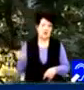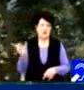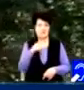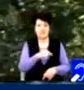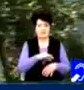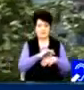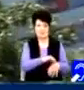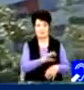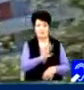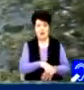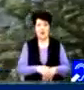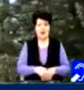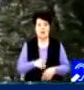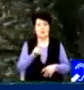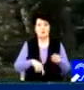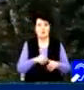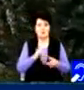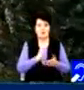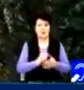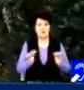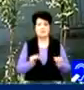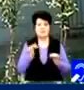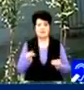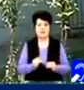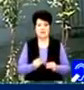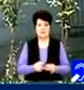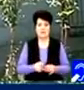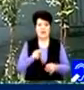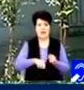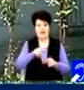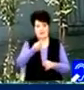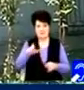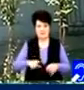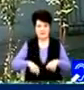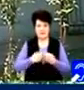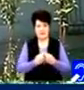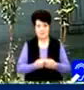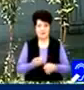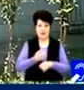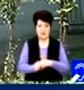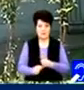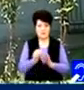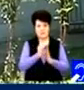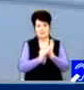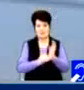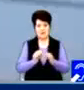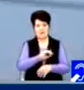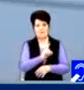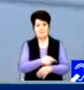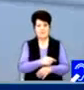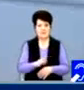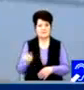plus rudele pentru că au interese experții de la idom au mai constatat încălcări precum abuzul verbal și fizic din partea